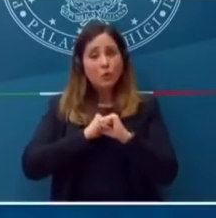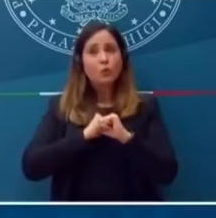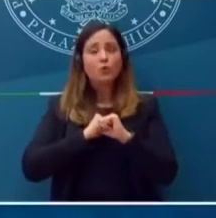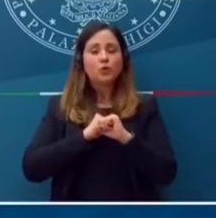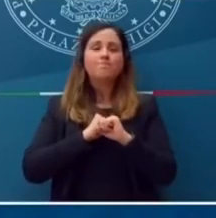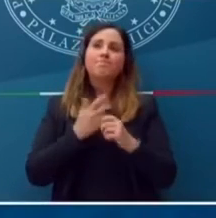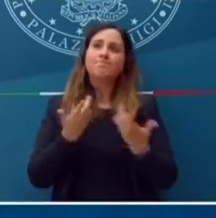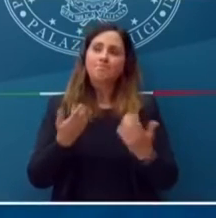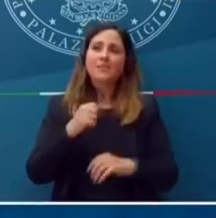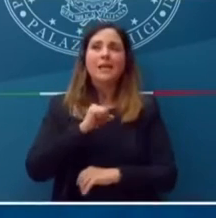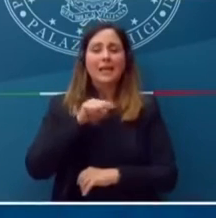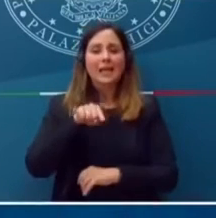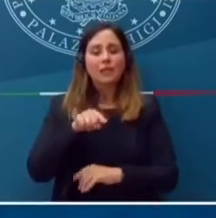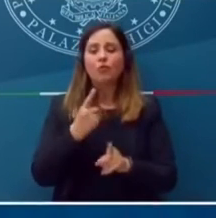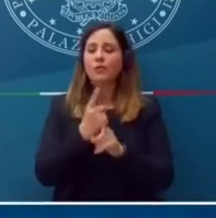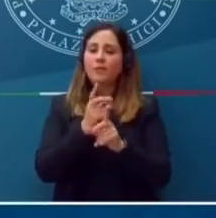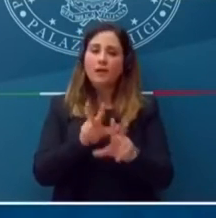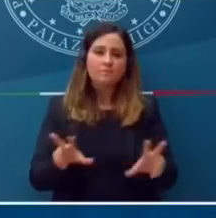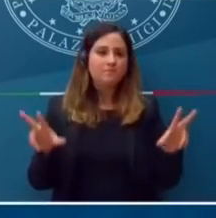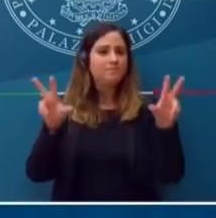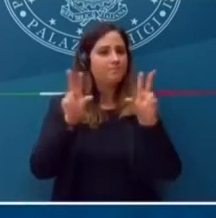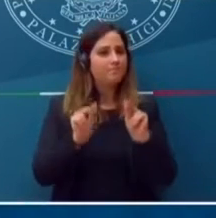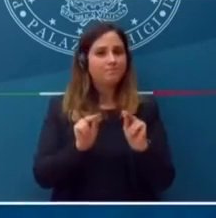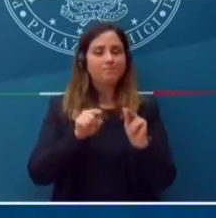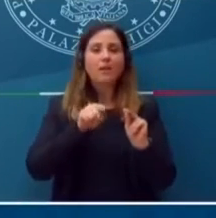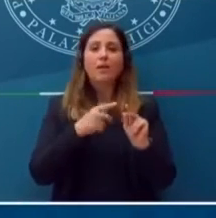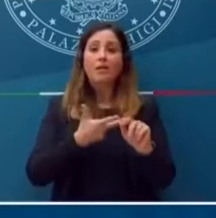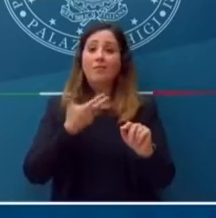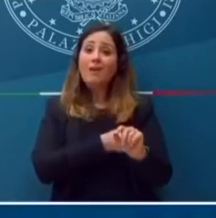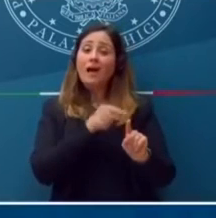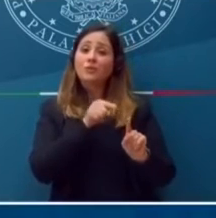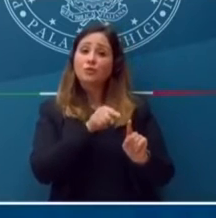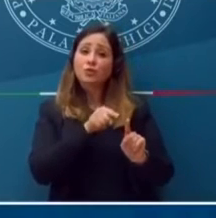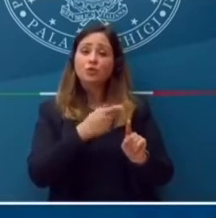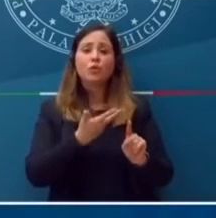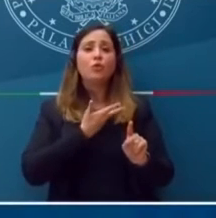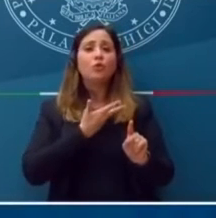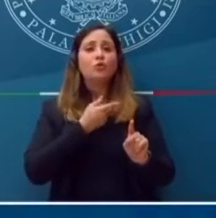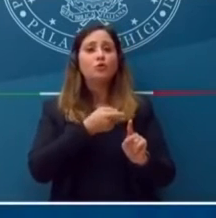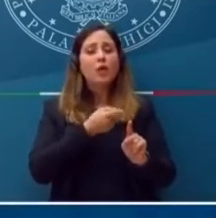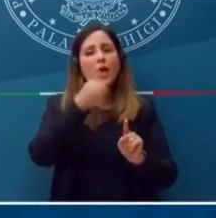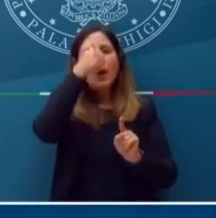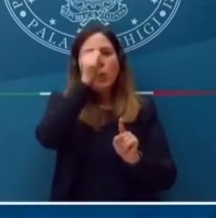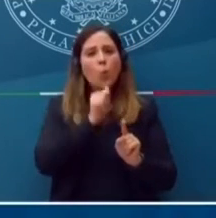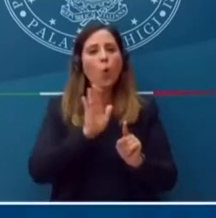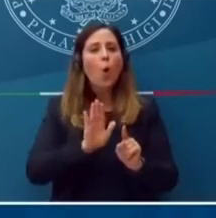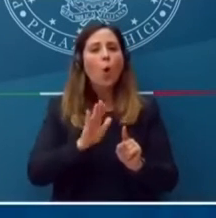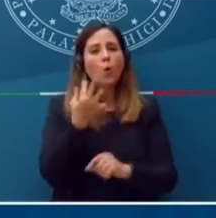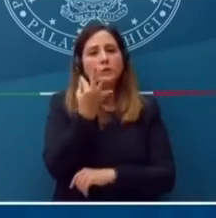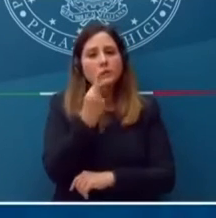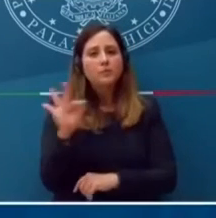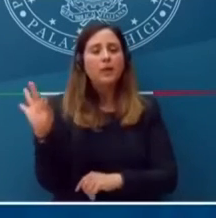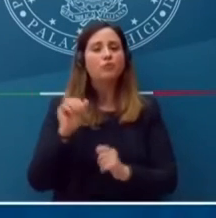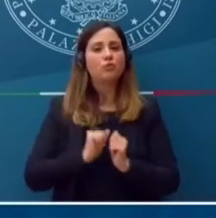volta di più che questo è un vaccino che ha un suo ruolo molto ben preciso e può essere di